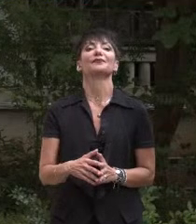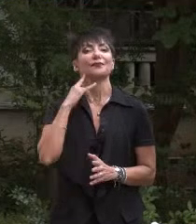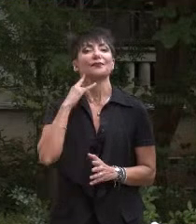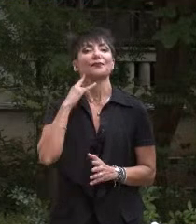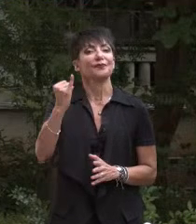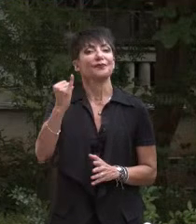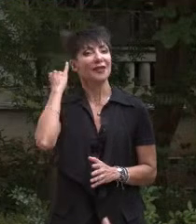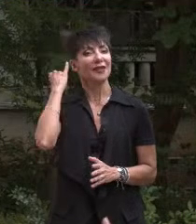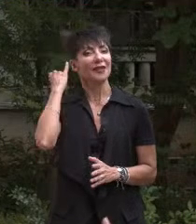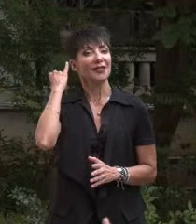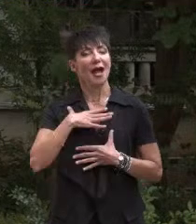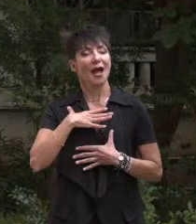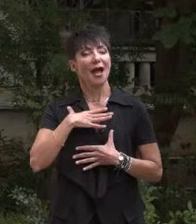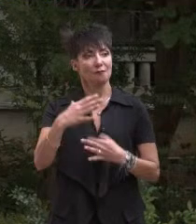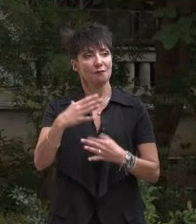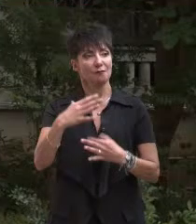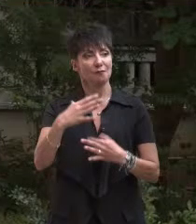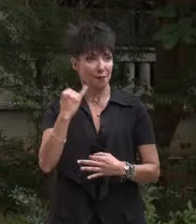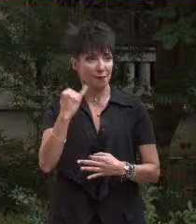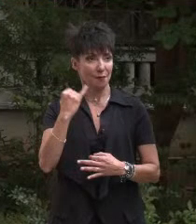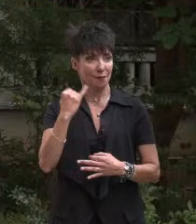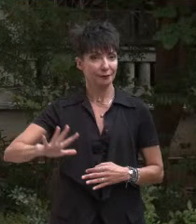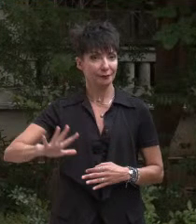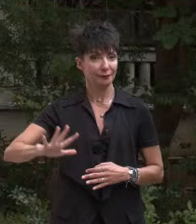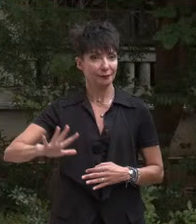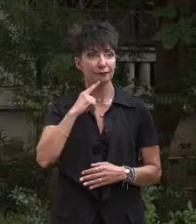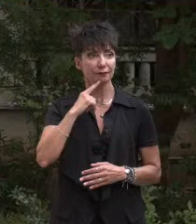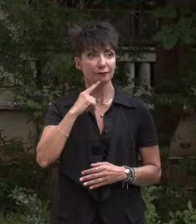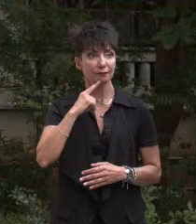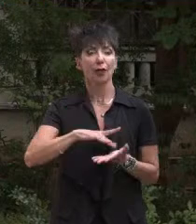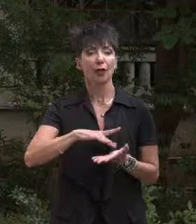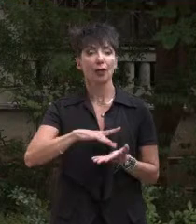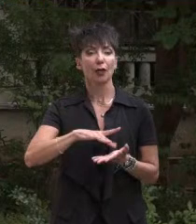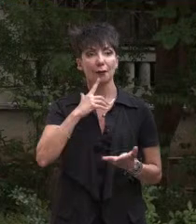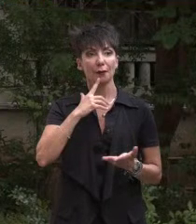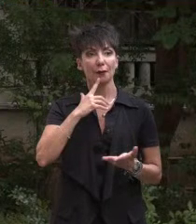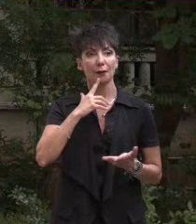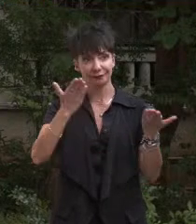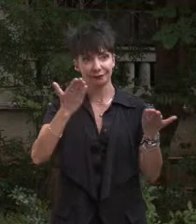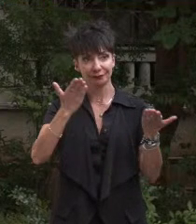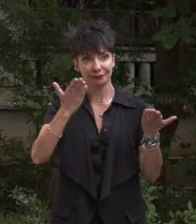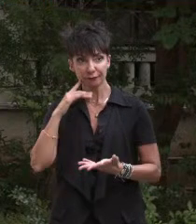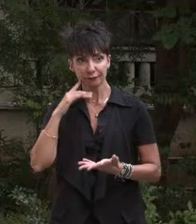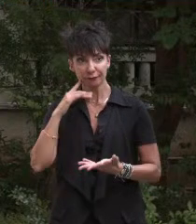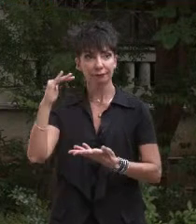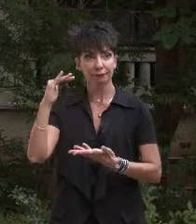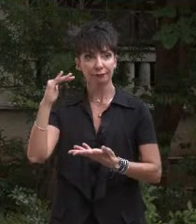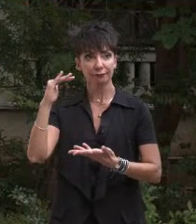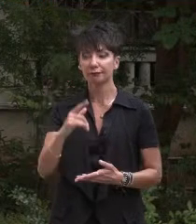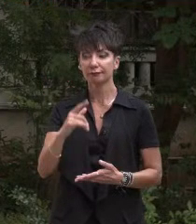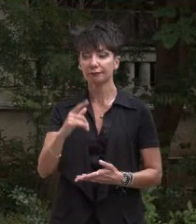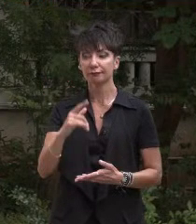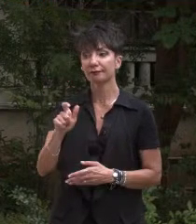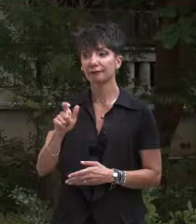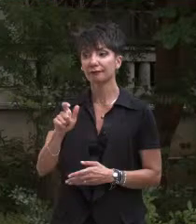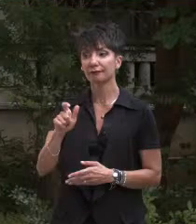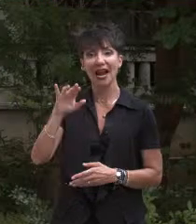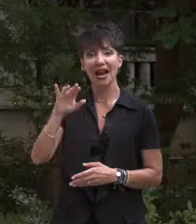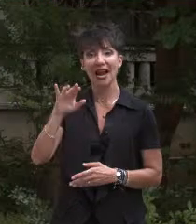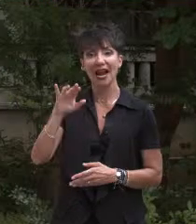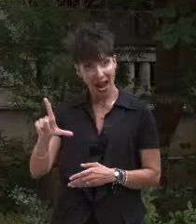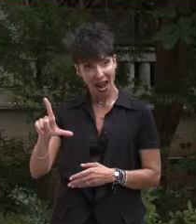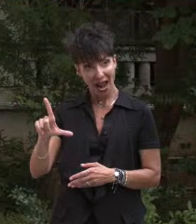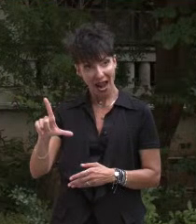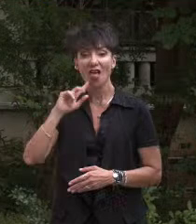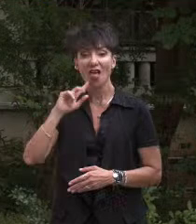Τομέα Αθηνών, την κύριο Δημόπουλο Γιώργο, να δώσει τον έπαινο στην Μπισογιάννη Άρη, αλλά από το δεύτερο Δημοτικό